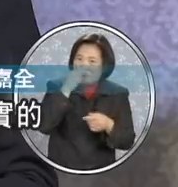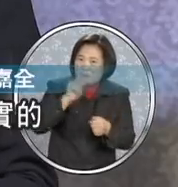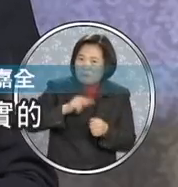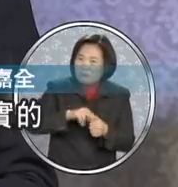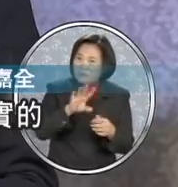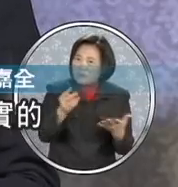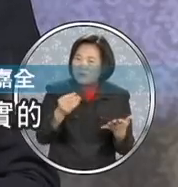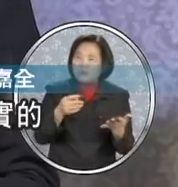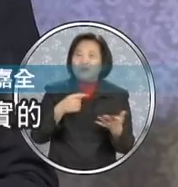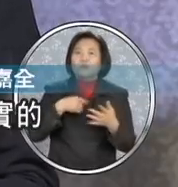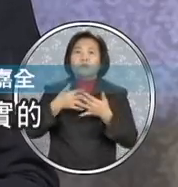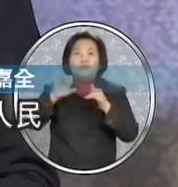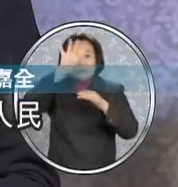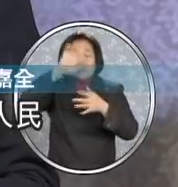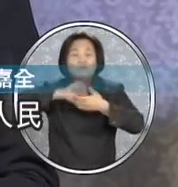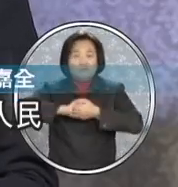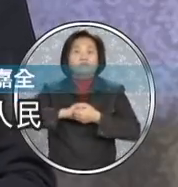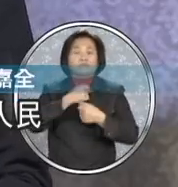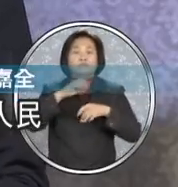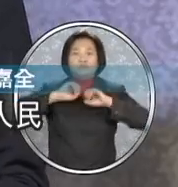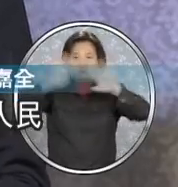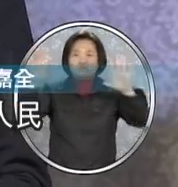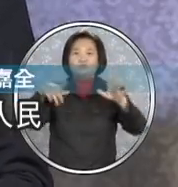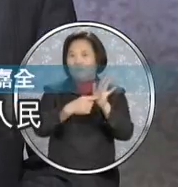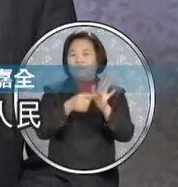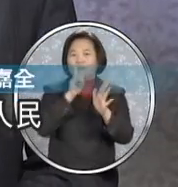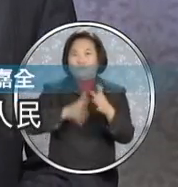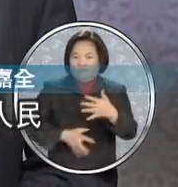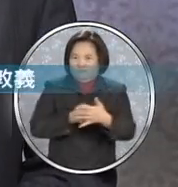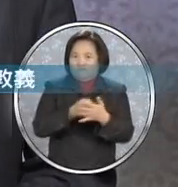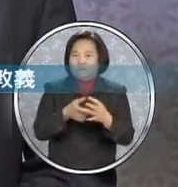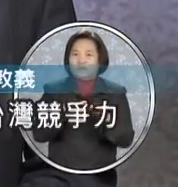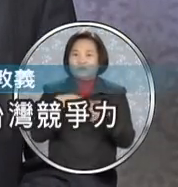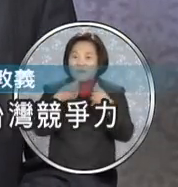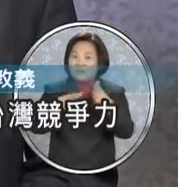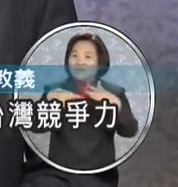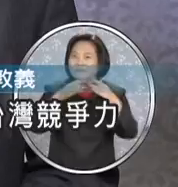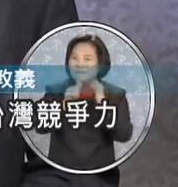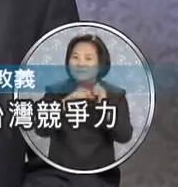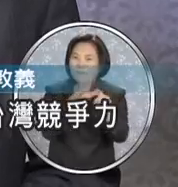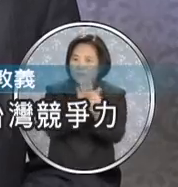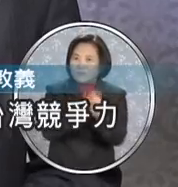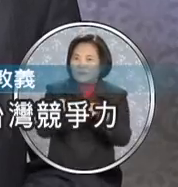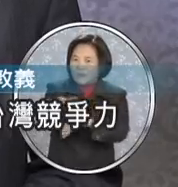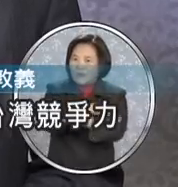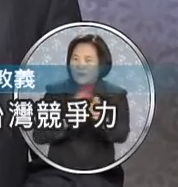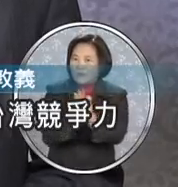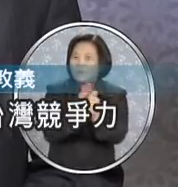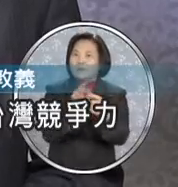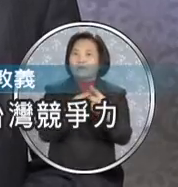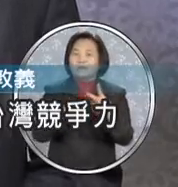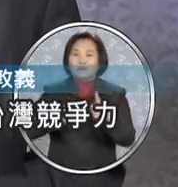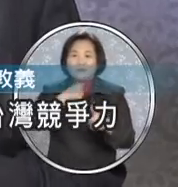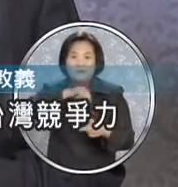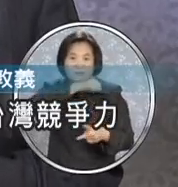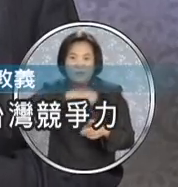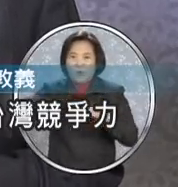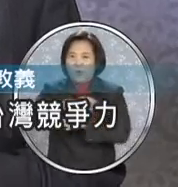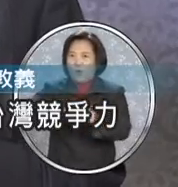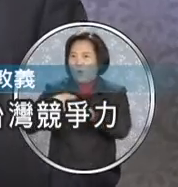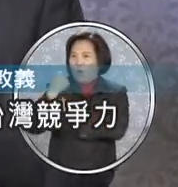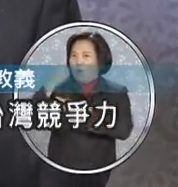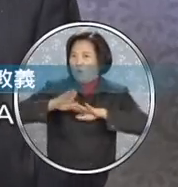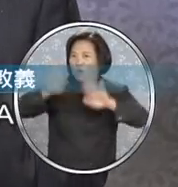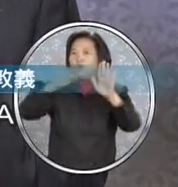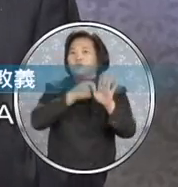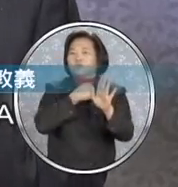然也要诚实的告诉我们的台湾人民， 帮助人民做生意，提升台湾竞争力。